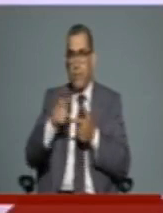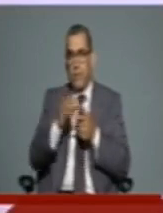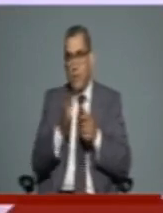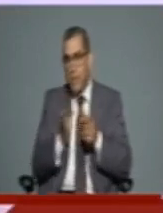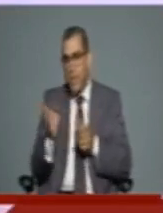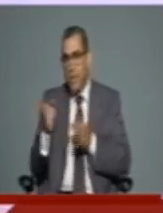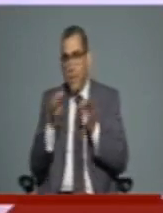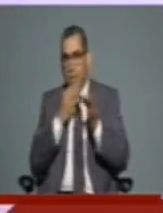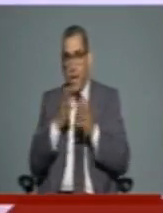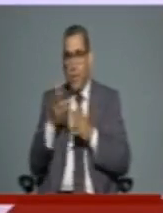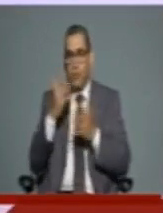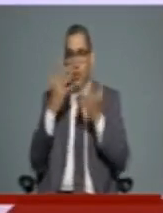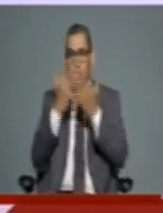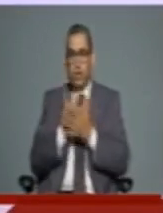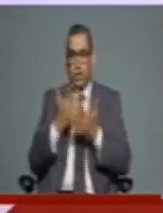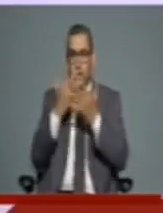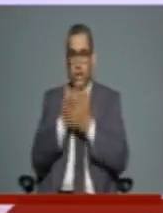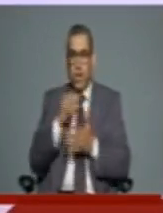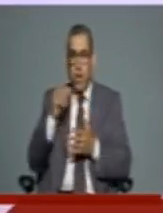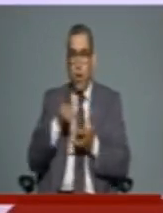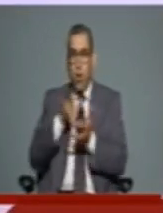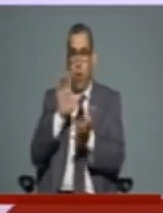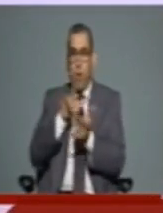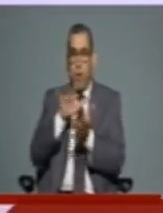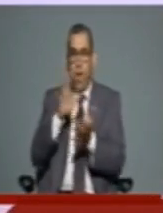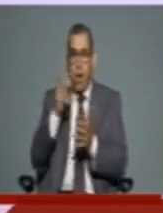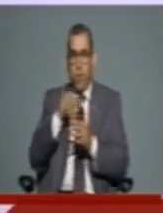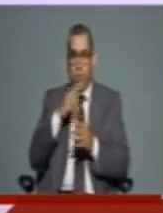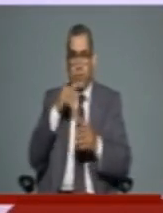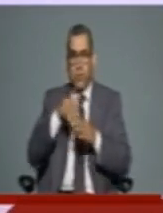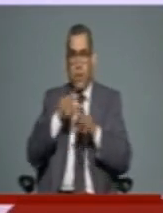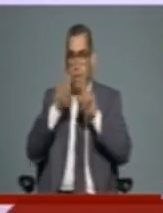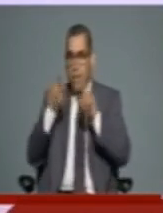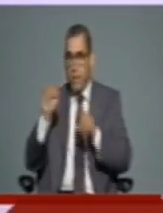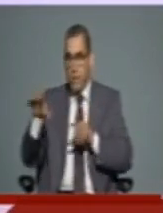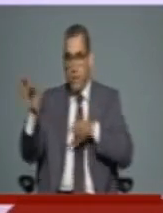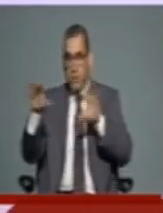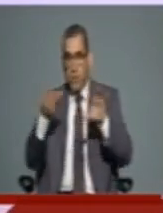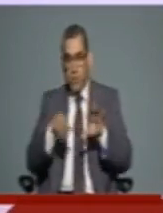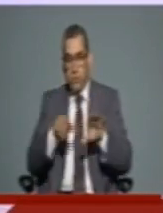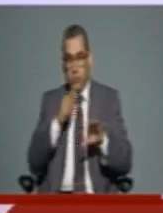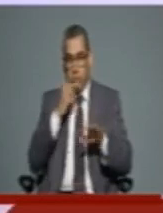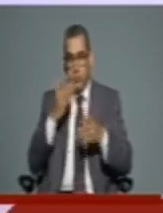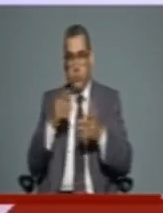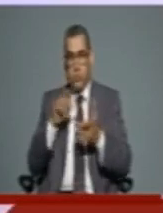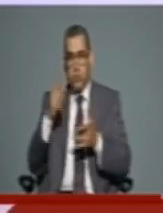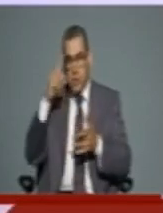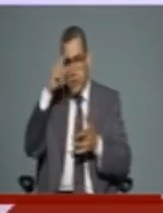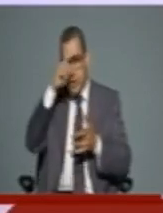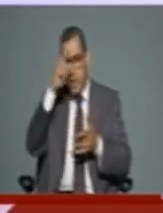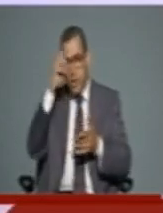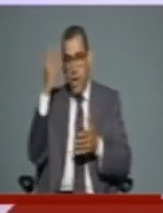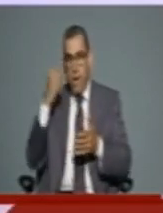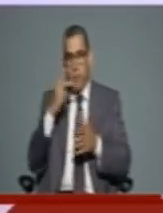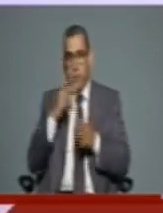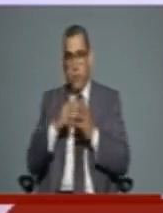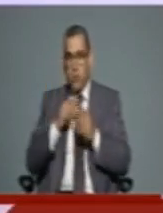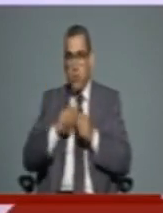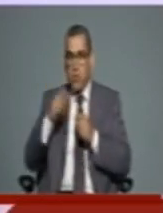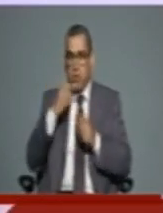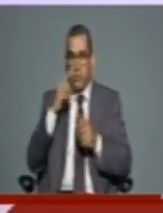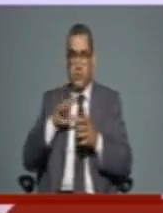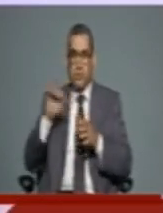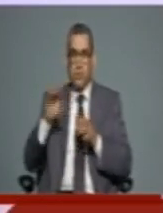بالشركه الشركات الجمله والمنافذ بتاعتها، وكانت تعاني من عدم الميكنه وكذا. تم